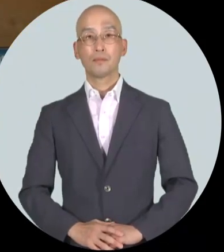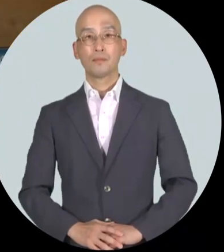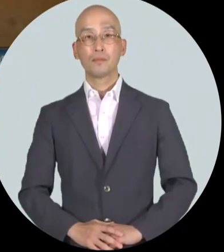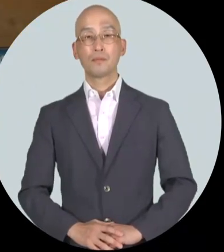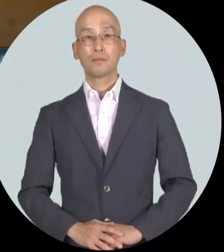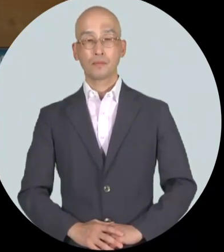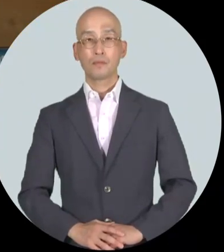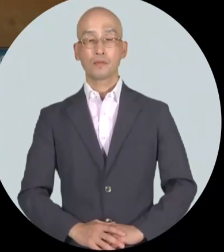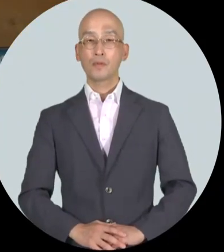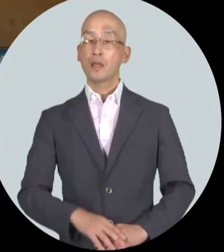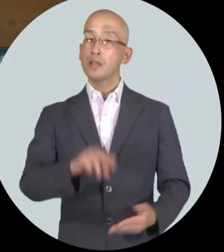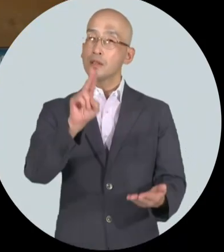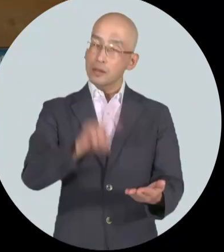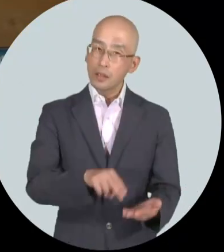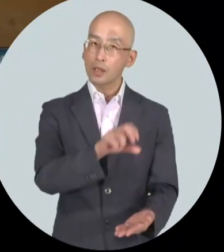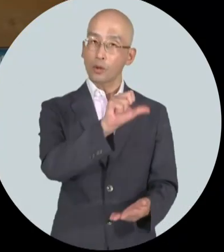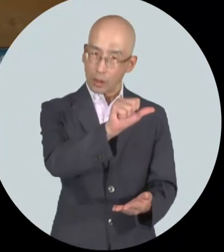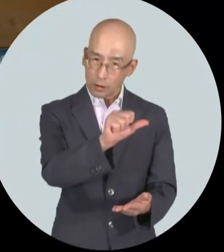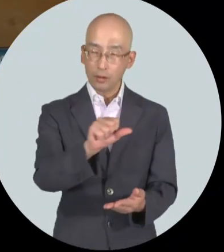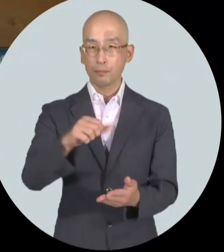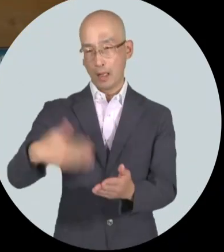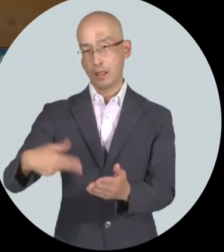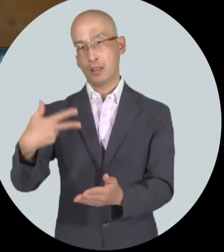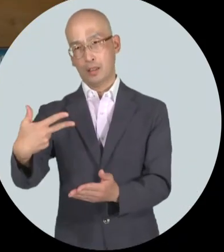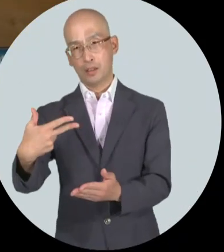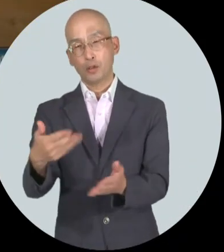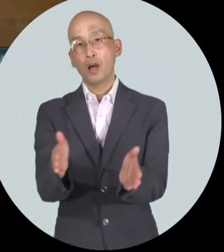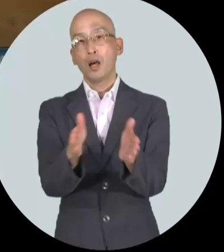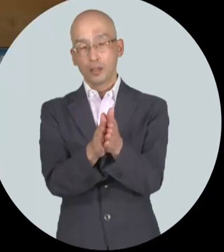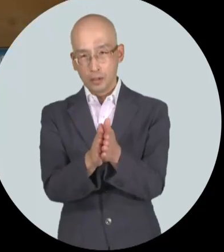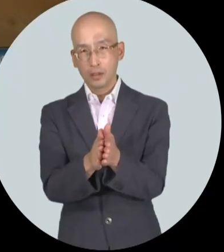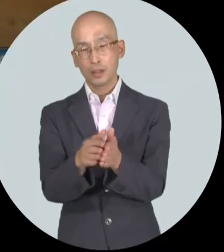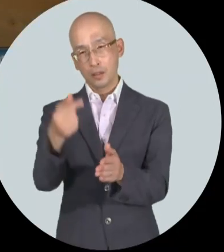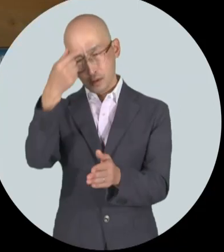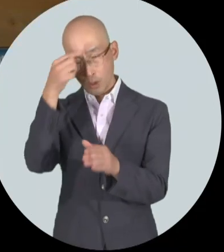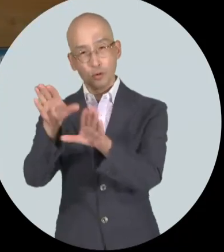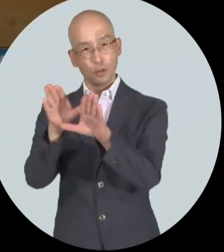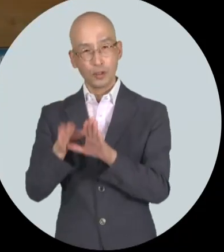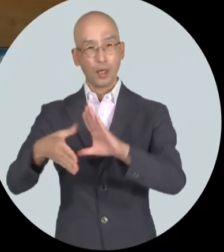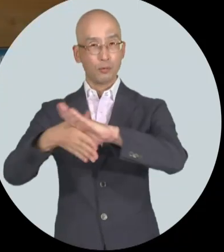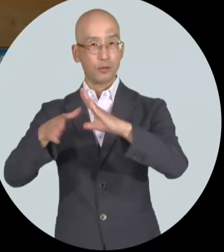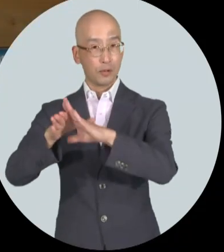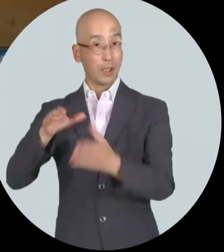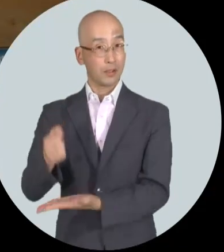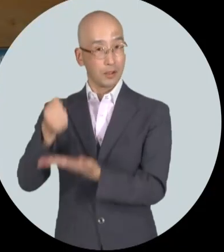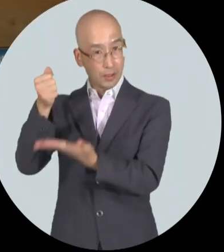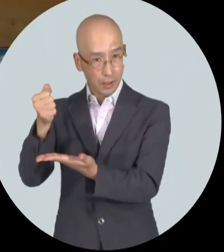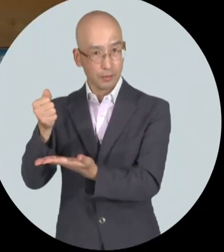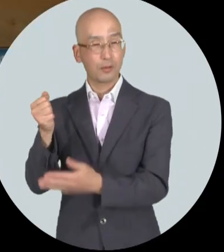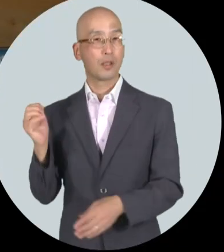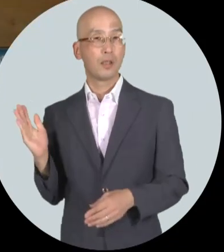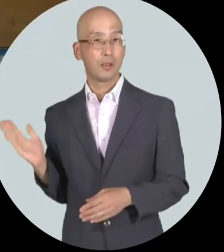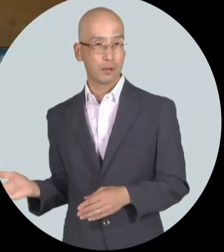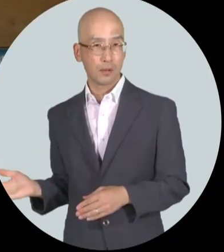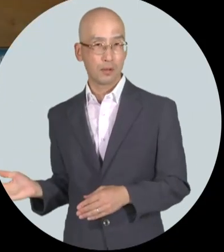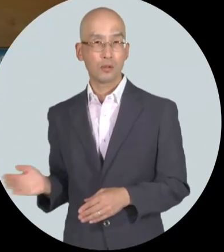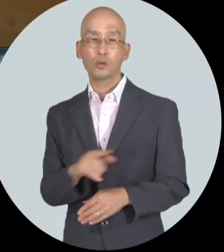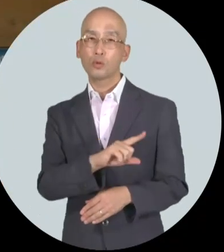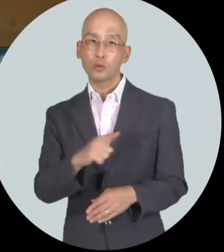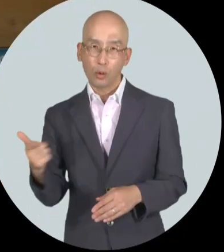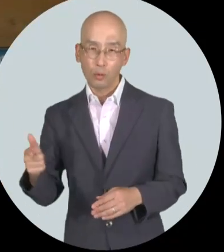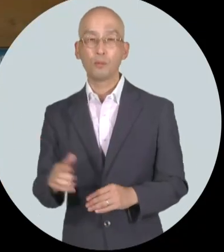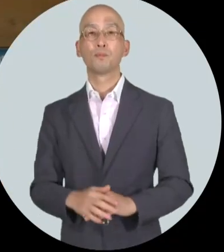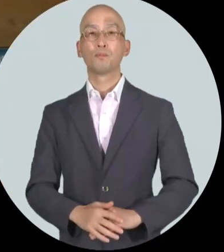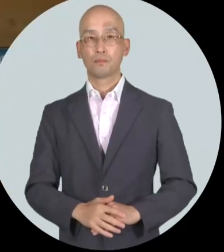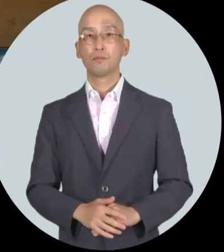カ所、未指定7カ所ということで、被災した文化財、市伏神社とか旧長島家住宅でございます。加担